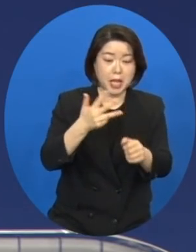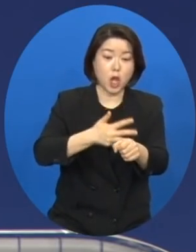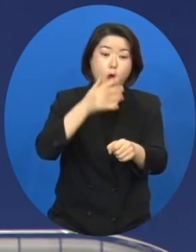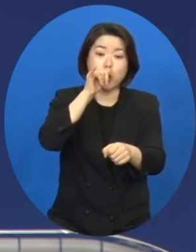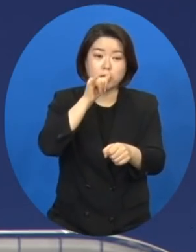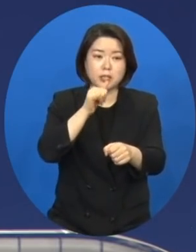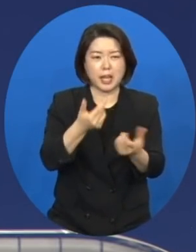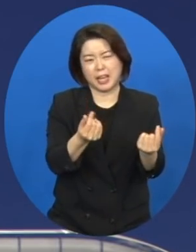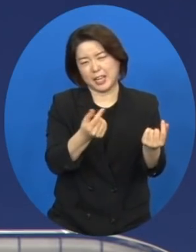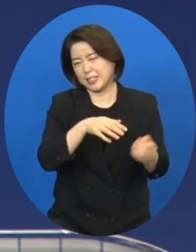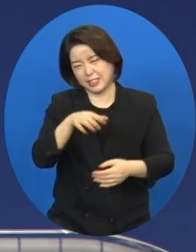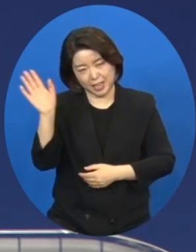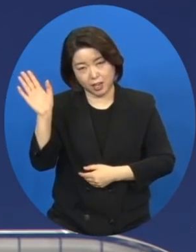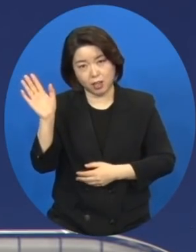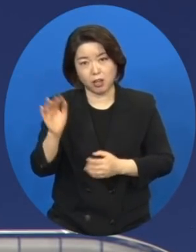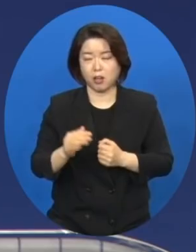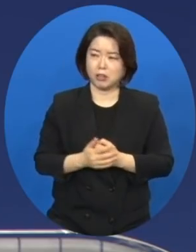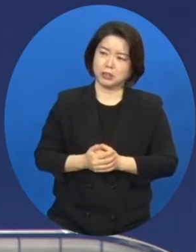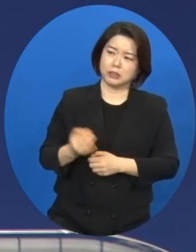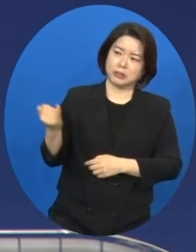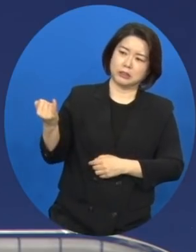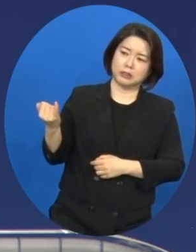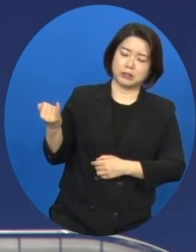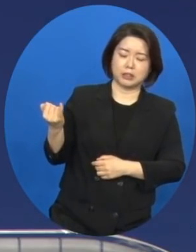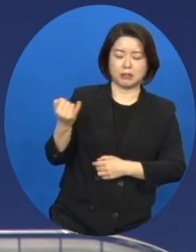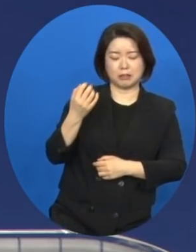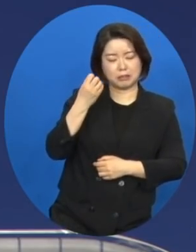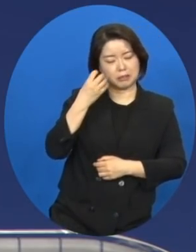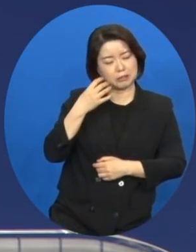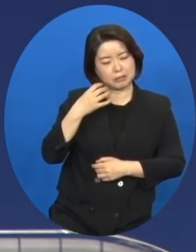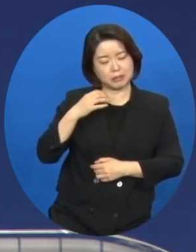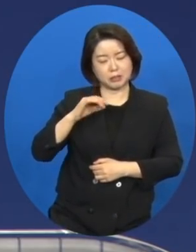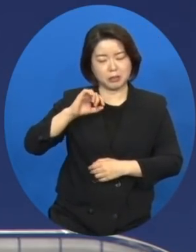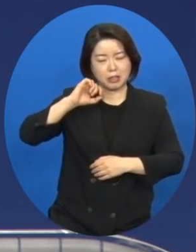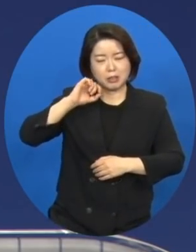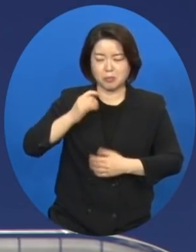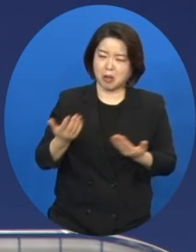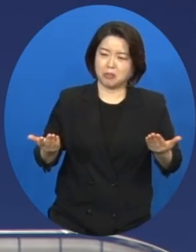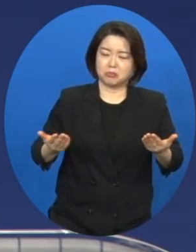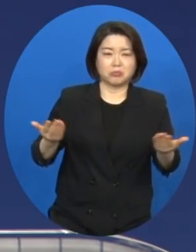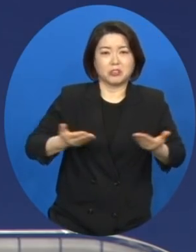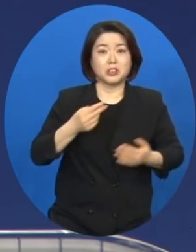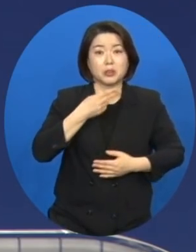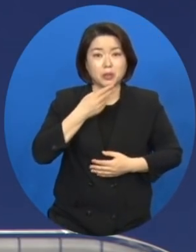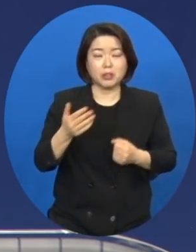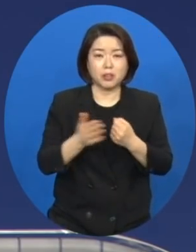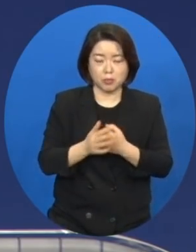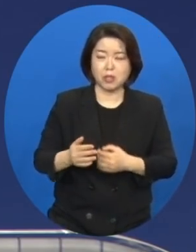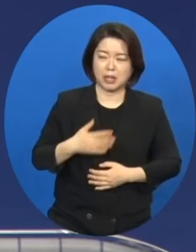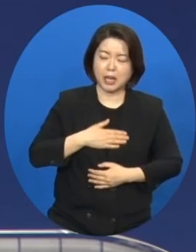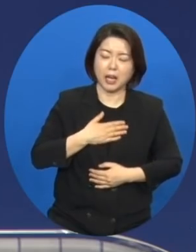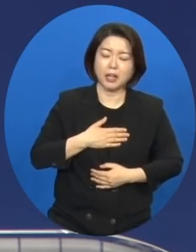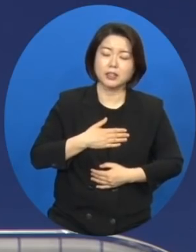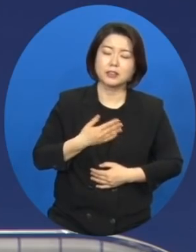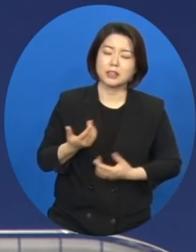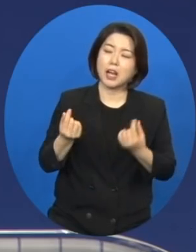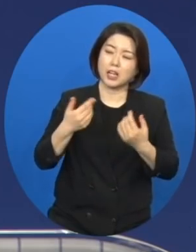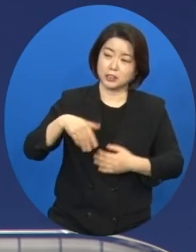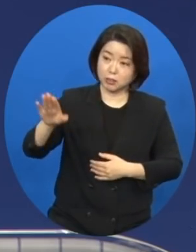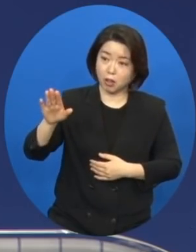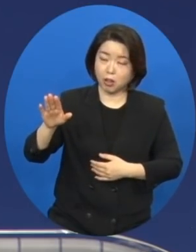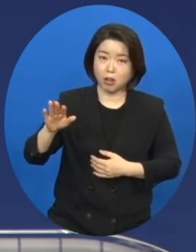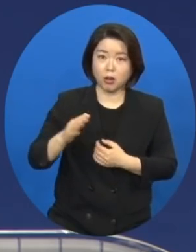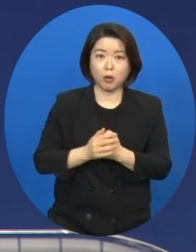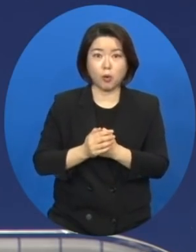남편이 참 터무니없는 아내의 요청이었지만 어차피 자기도 할 게 없으니까 그래 그럼 가봅시다 하고 나타나신